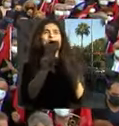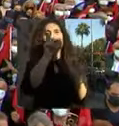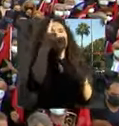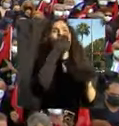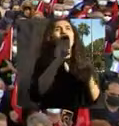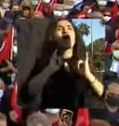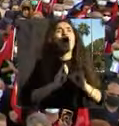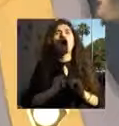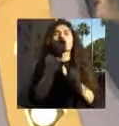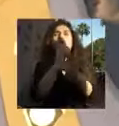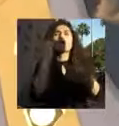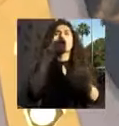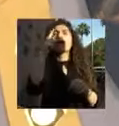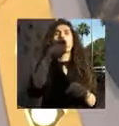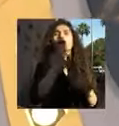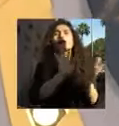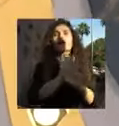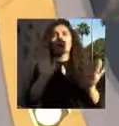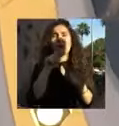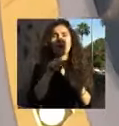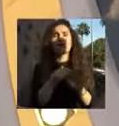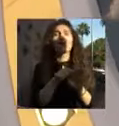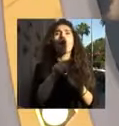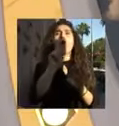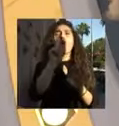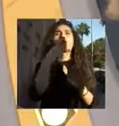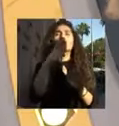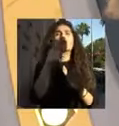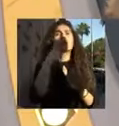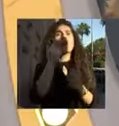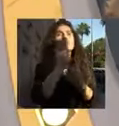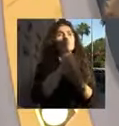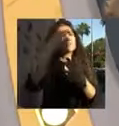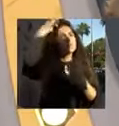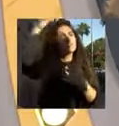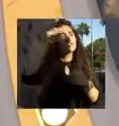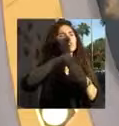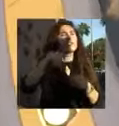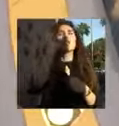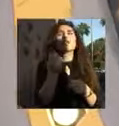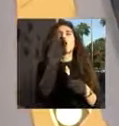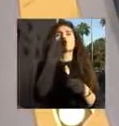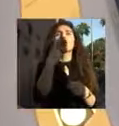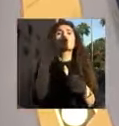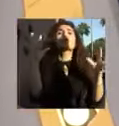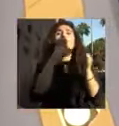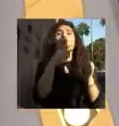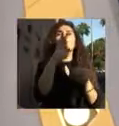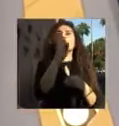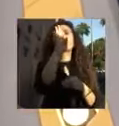konforlu bir toplu taşıma aracı değil. 11 istasyonun 7'sinde toplamda 1400